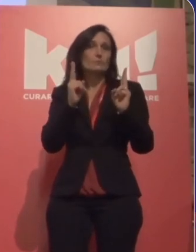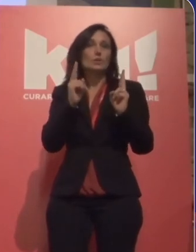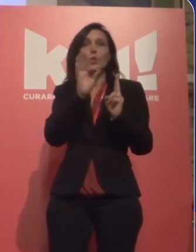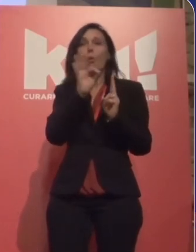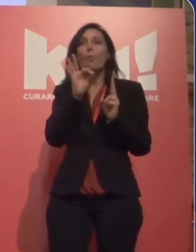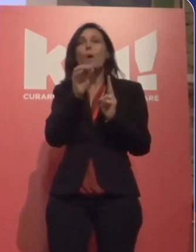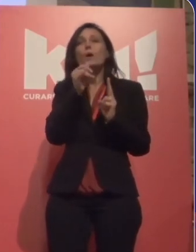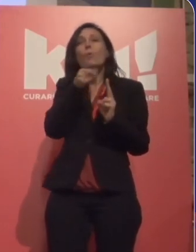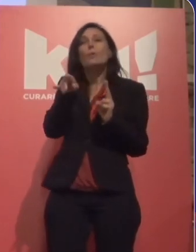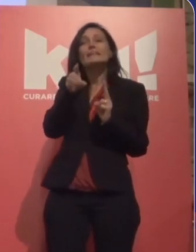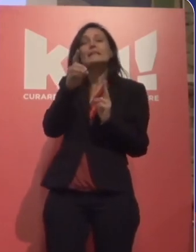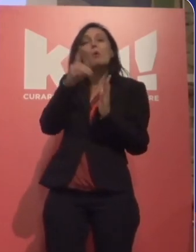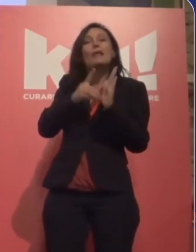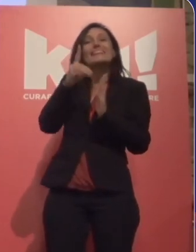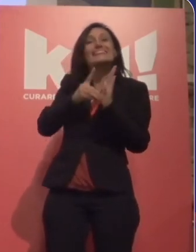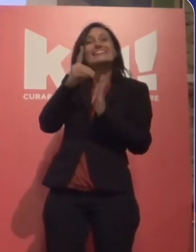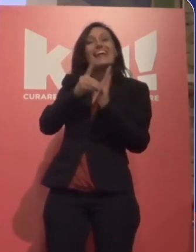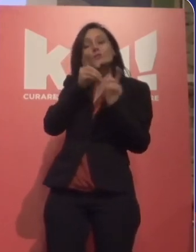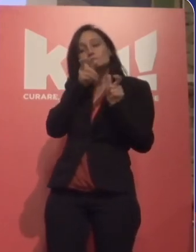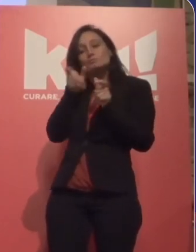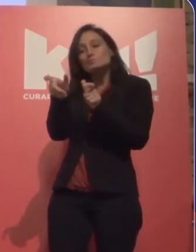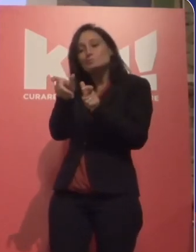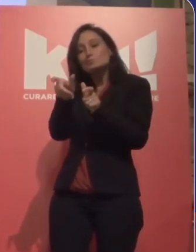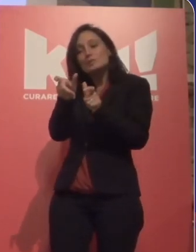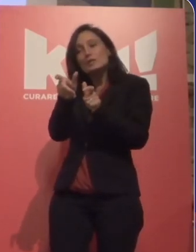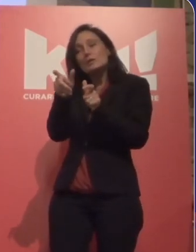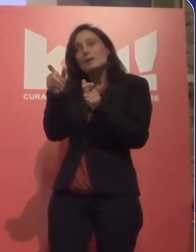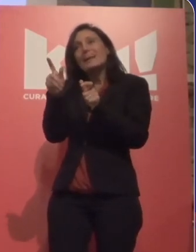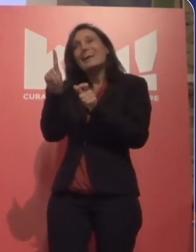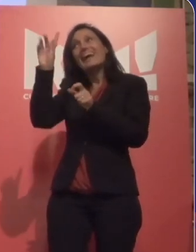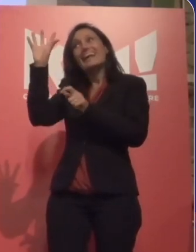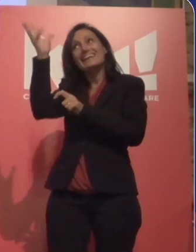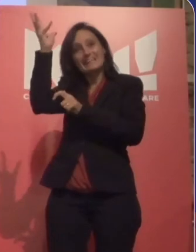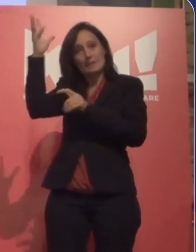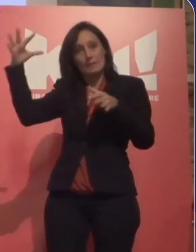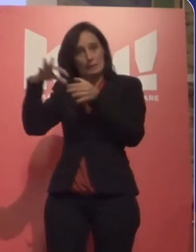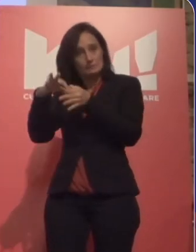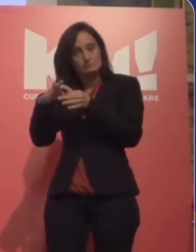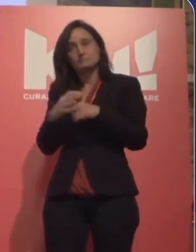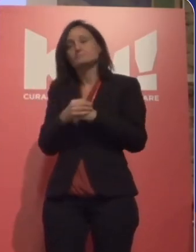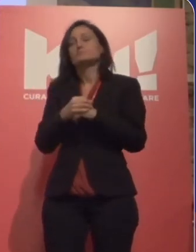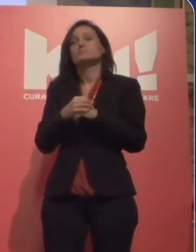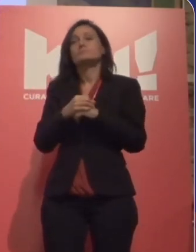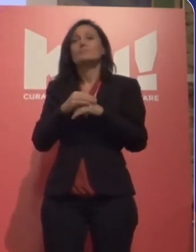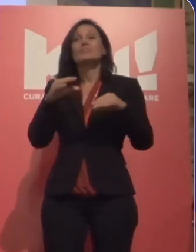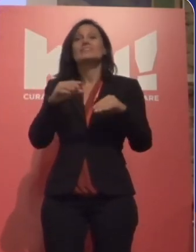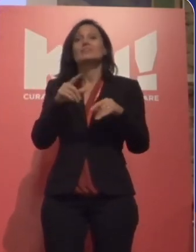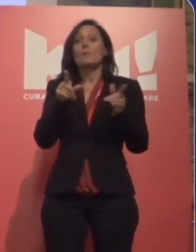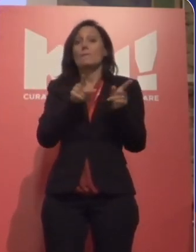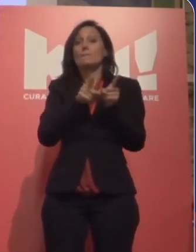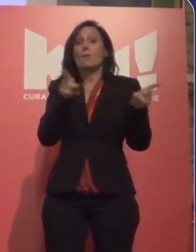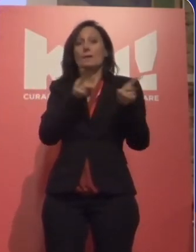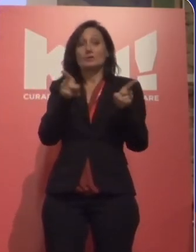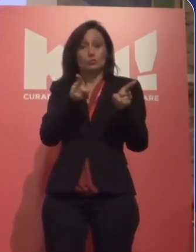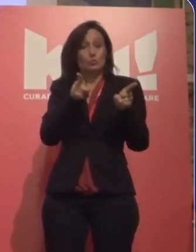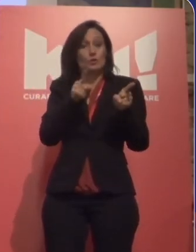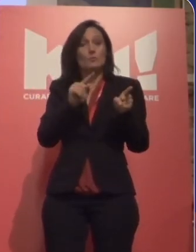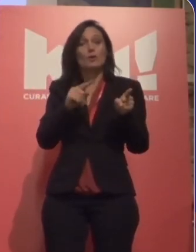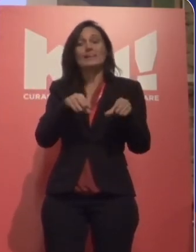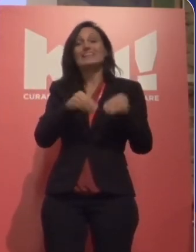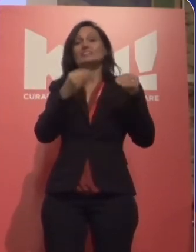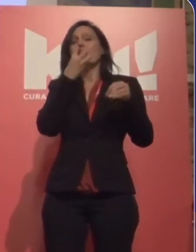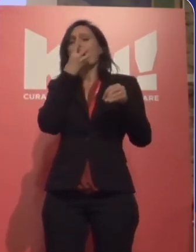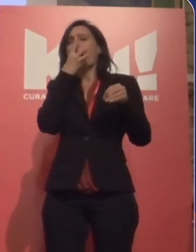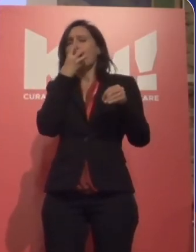solo sull'ambito della crisi climatica durante il primo grande caldo dovuto alla crisi climatica quello del 2003